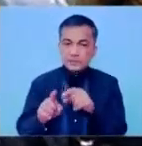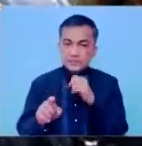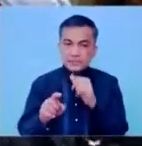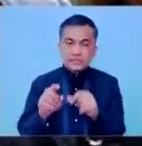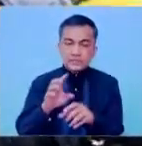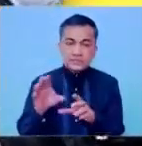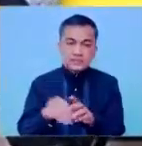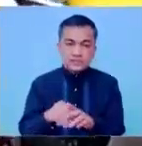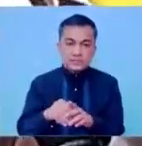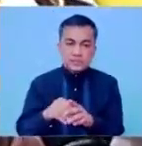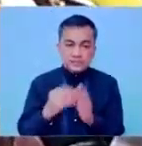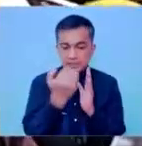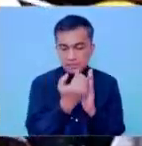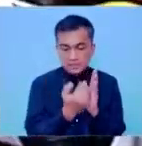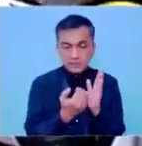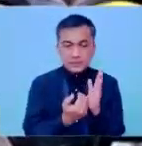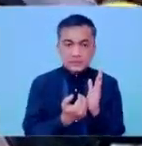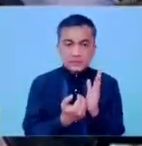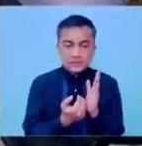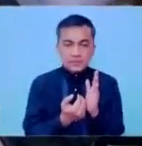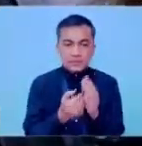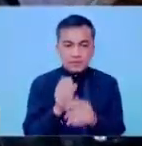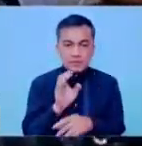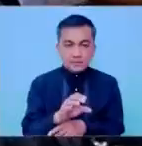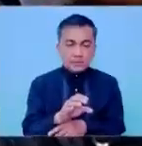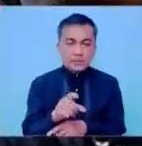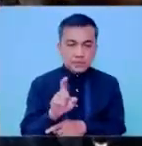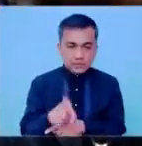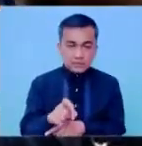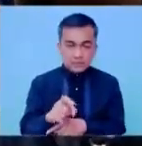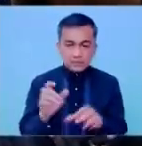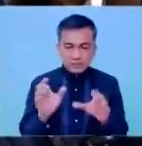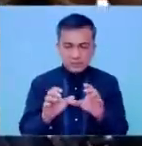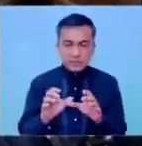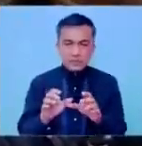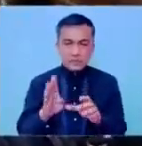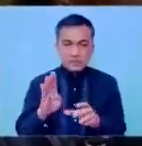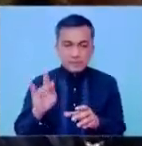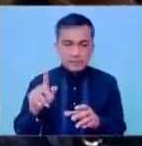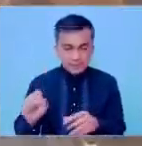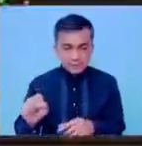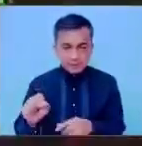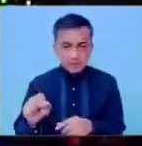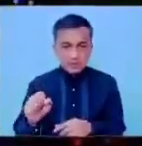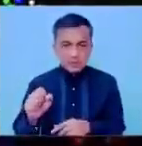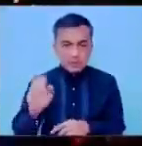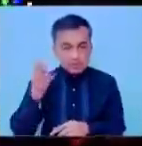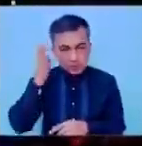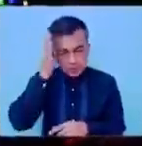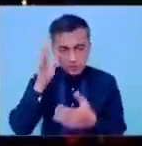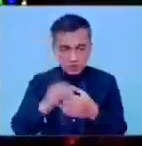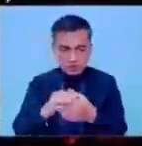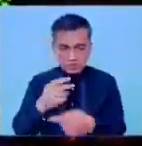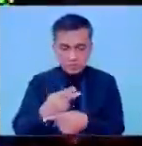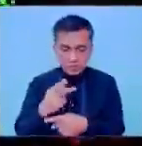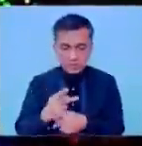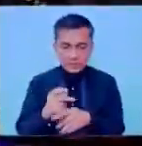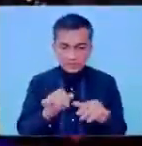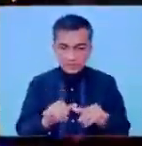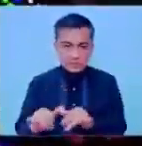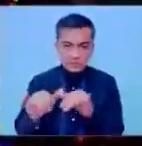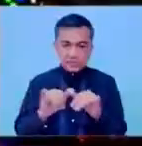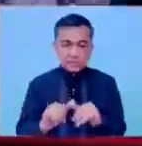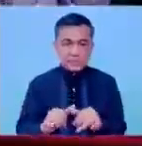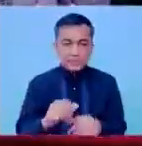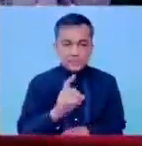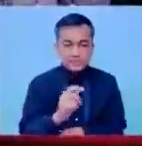doon sa listing ng mandatorily kailangan pa certify sa BPS or Bureau Product Standard. Paalala naman ng DTI